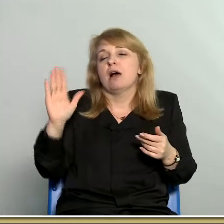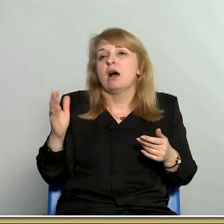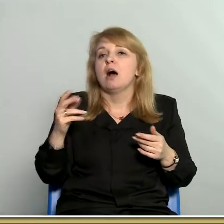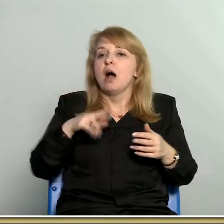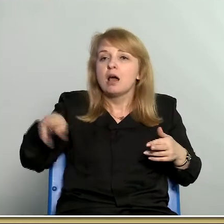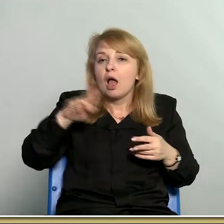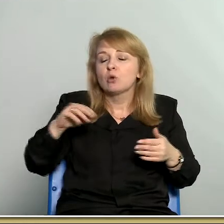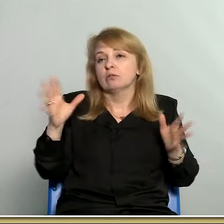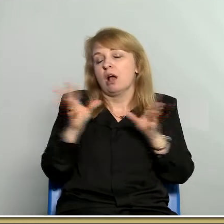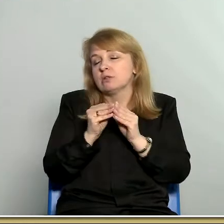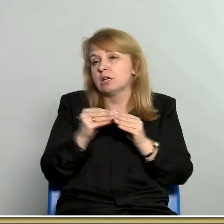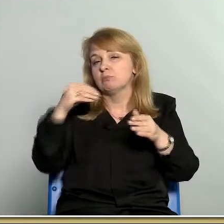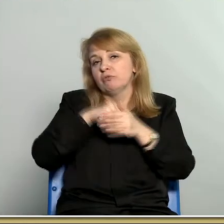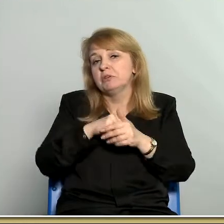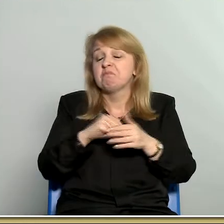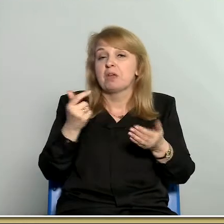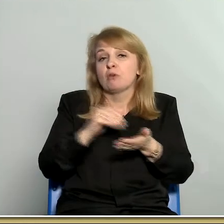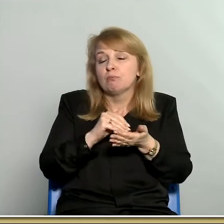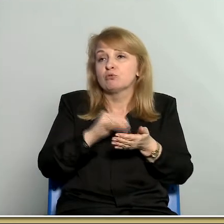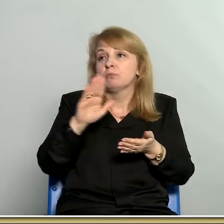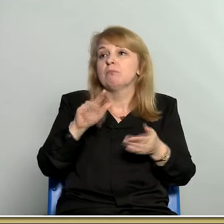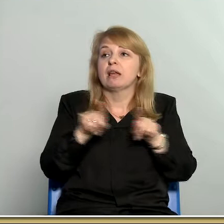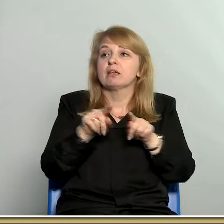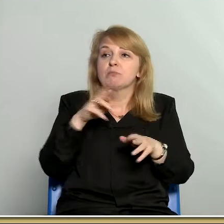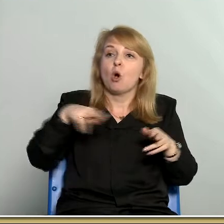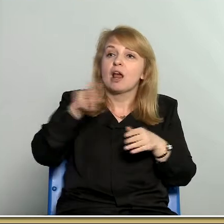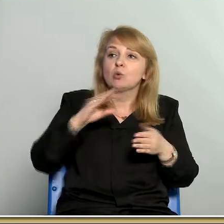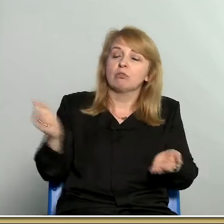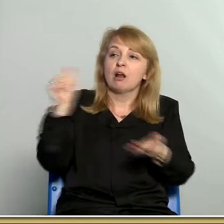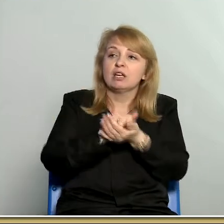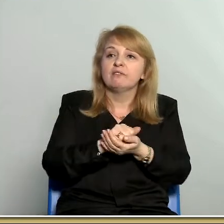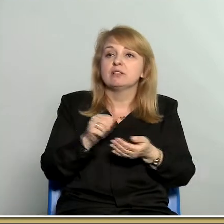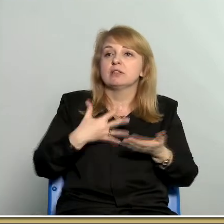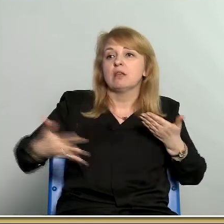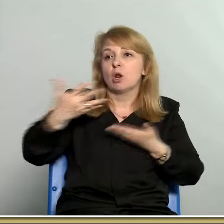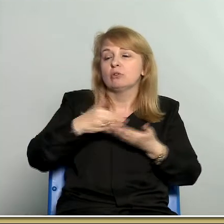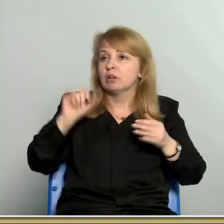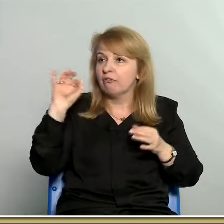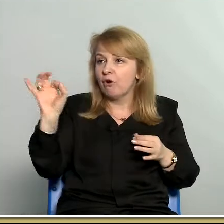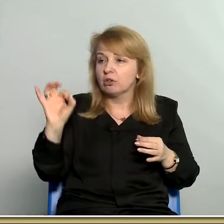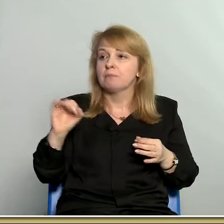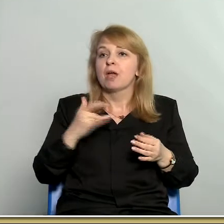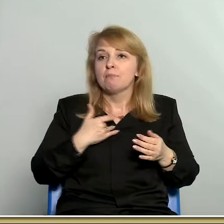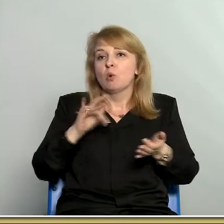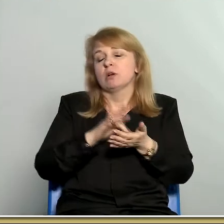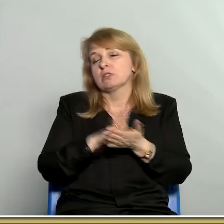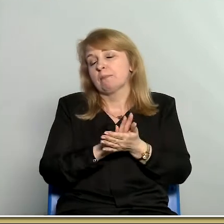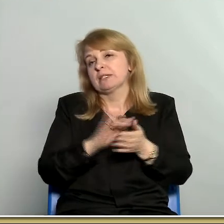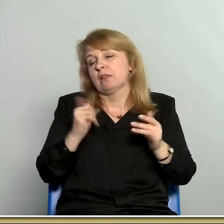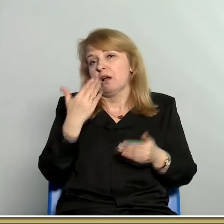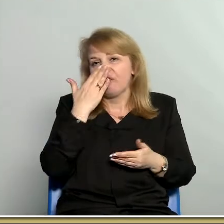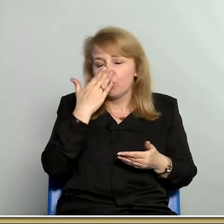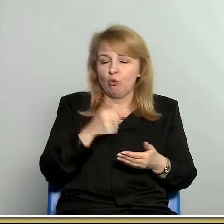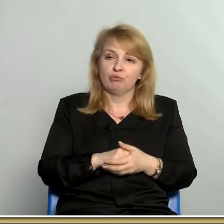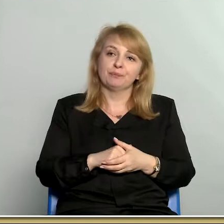regionalnych inwestycji terytorialnych, które mamy zapisane jako wymiar terytorialny naszego